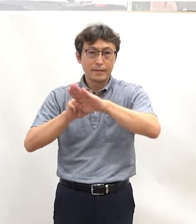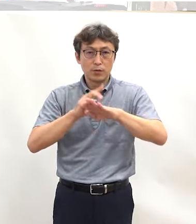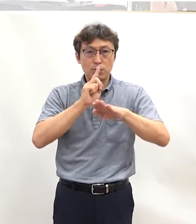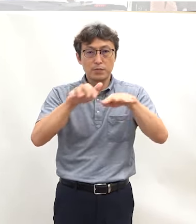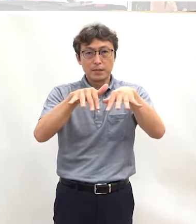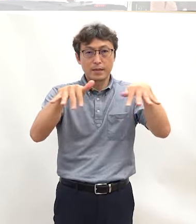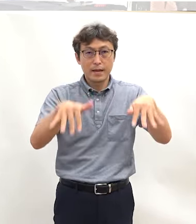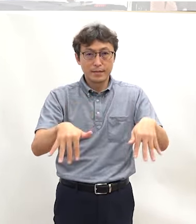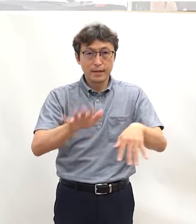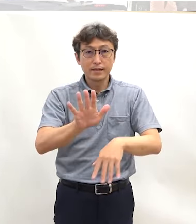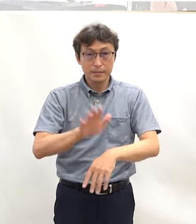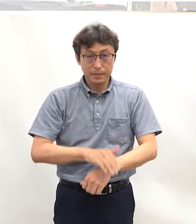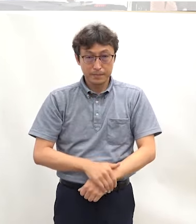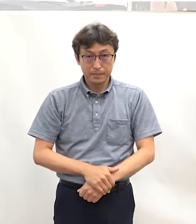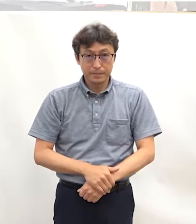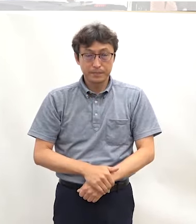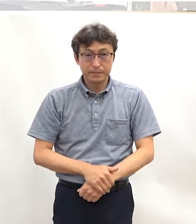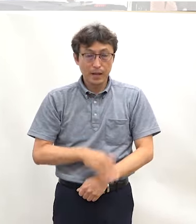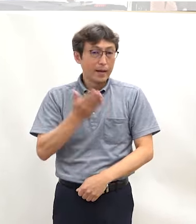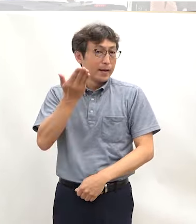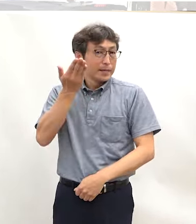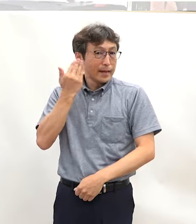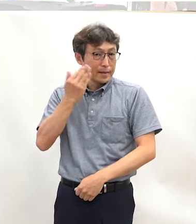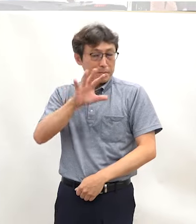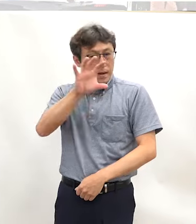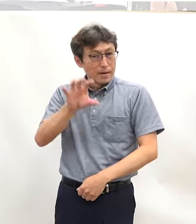ように、小児科の少ないのに対しては